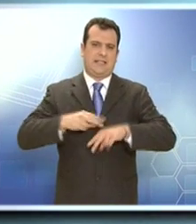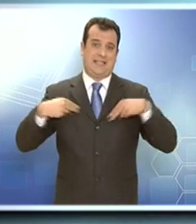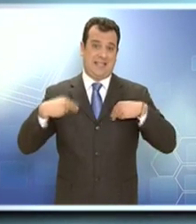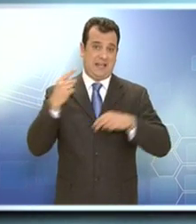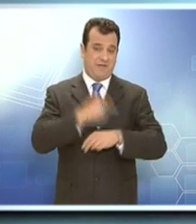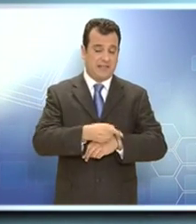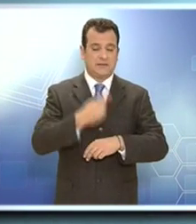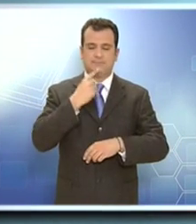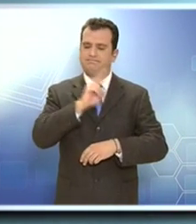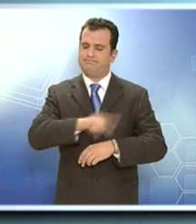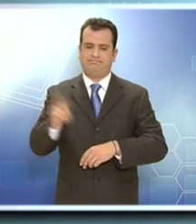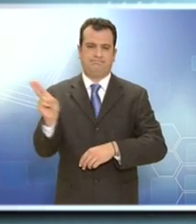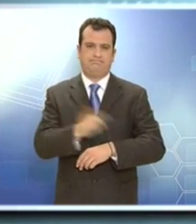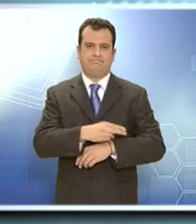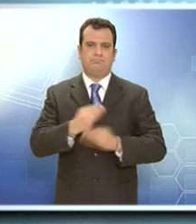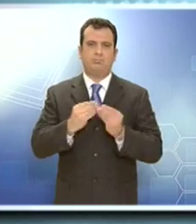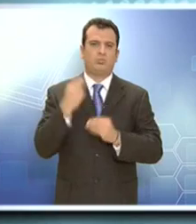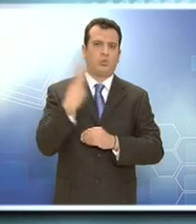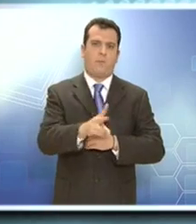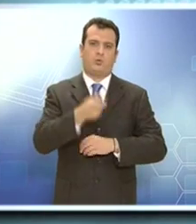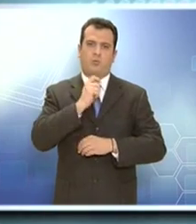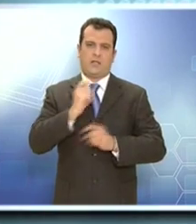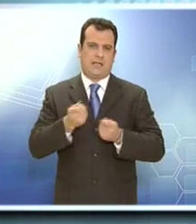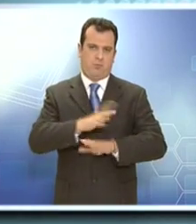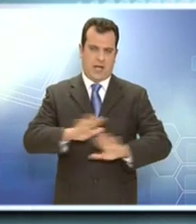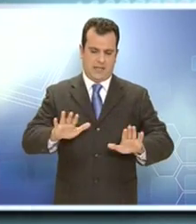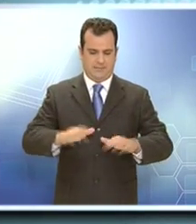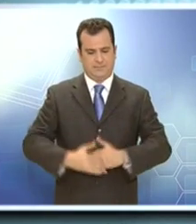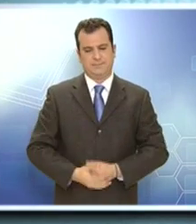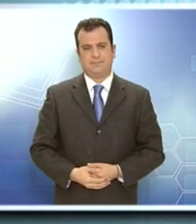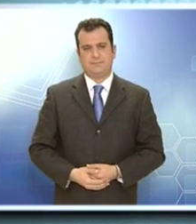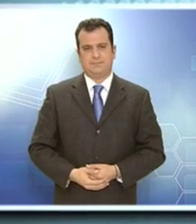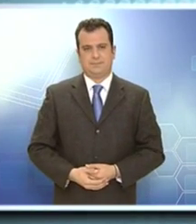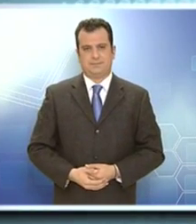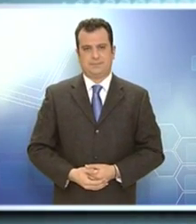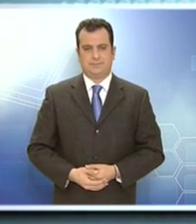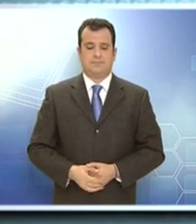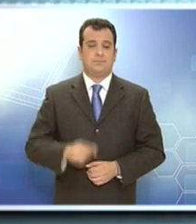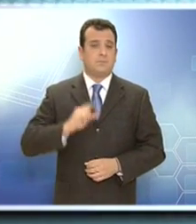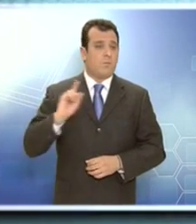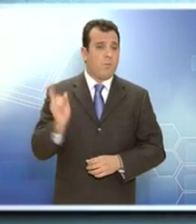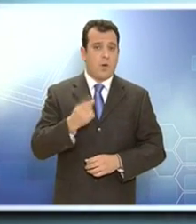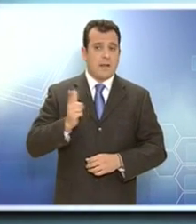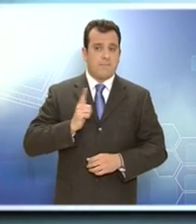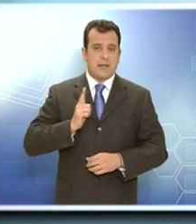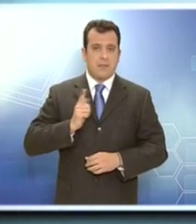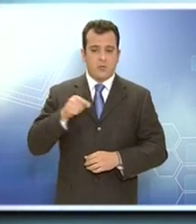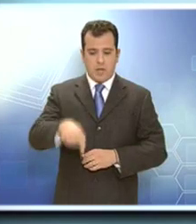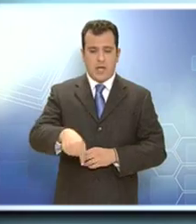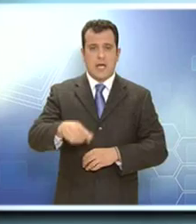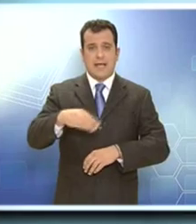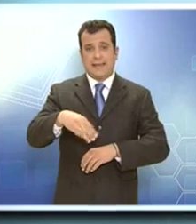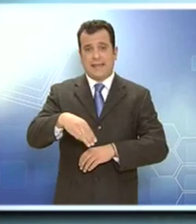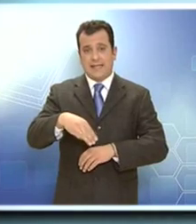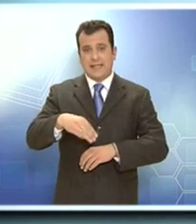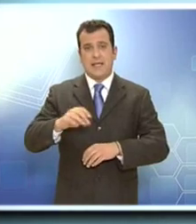κυβέρνηση, απορρίπτοντας την ακολουθούμενη οικονομική πολιτική. Με το βλέμμα στραμμένο στην κρίσιμη συνεδρίαση του Eurogroup